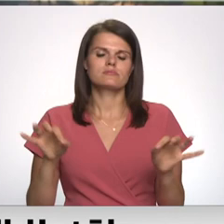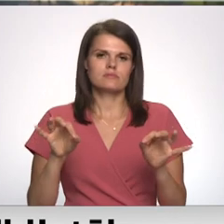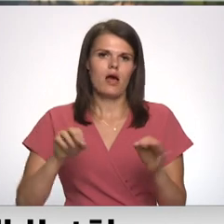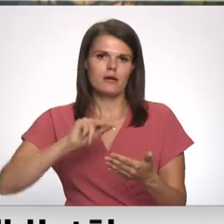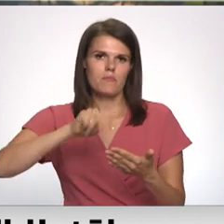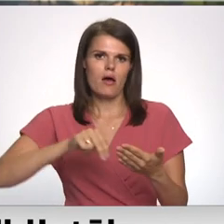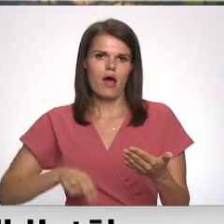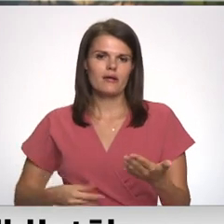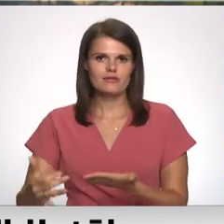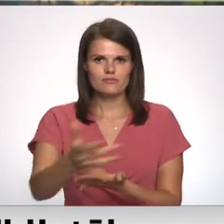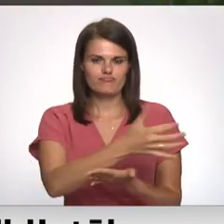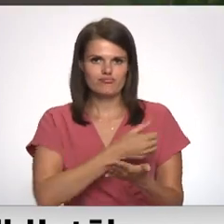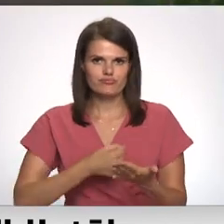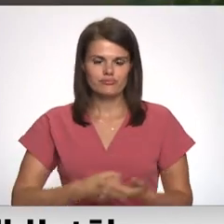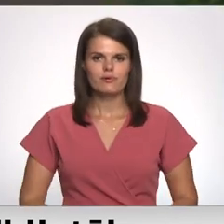turpina Madara Līcīte.